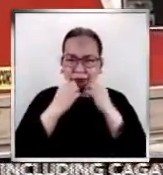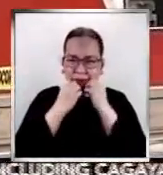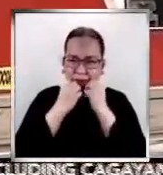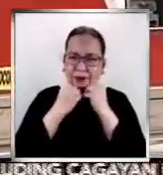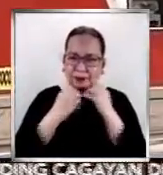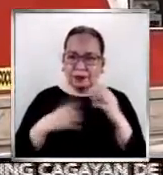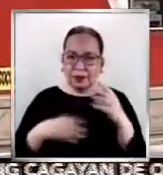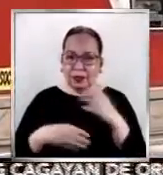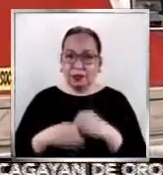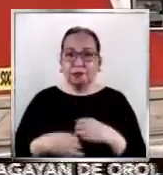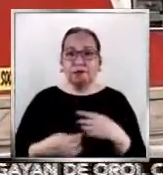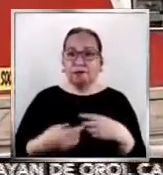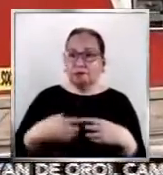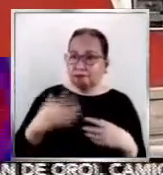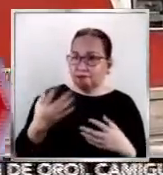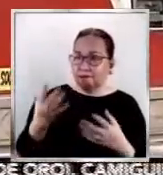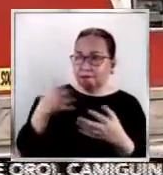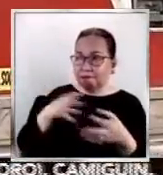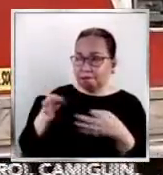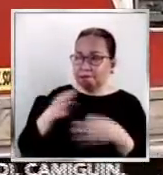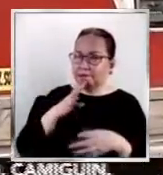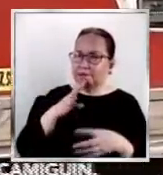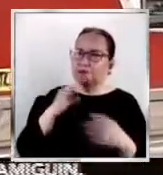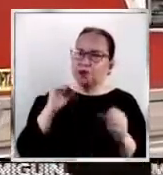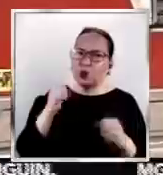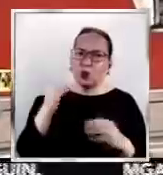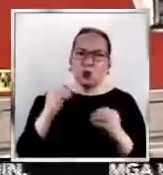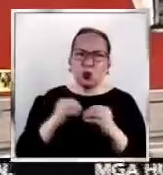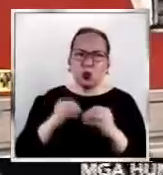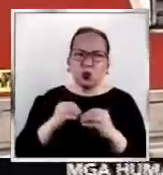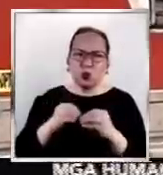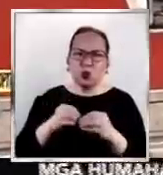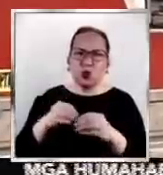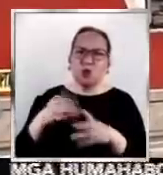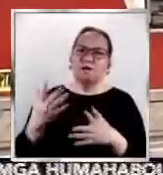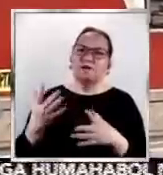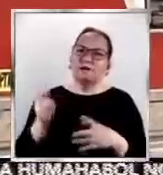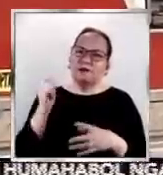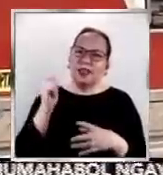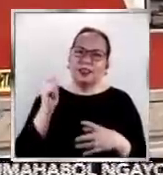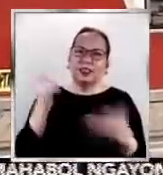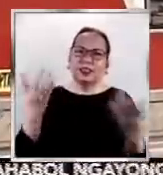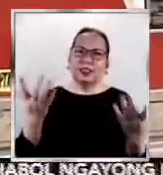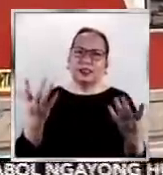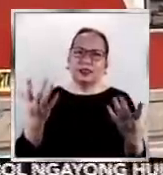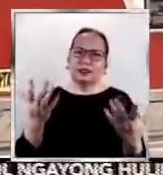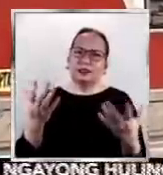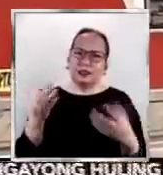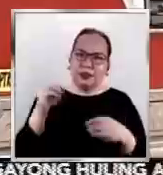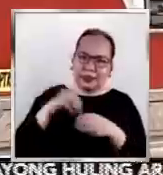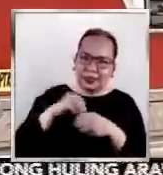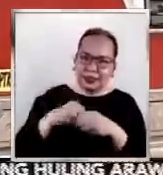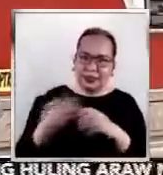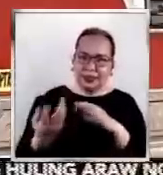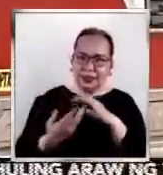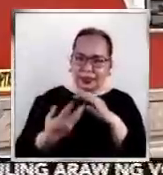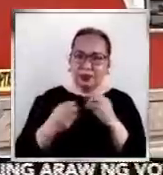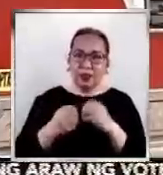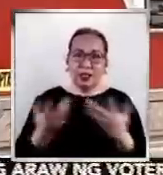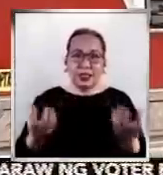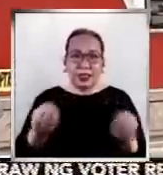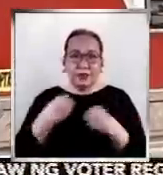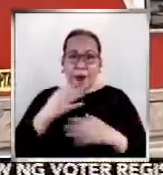mapadali pa nga sana para magkaroon na lang sana tayong medyo kasayahan sa ating pamilya pagdating ng December.